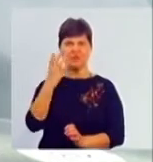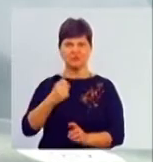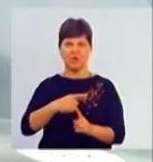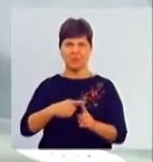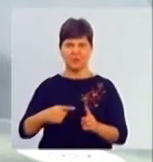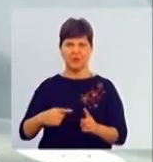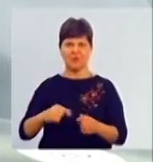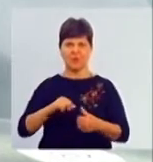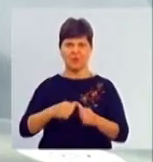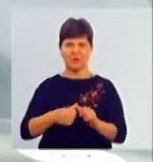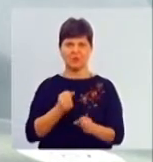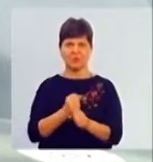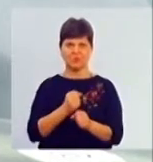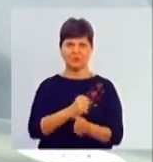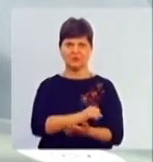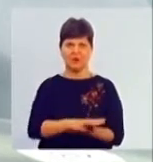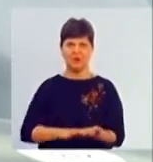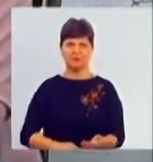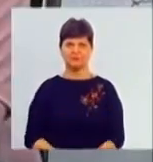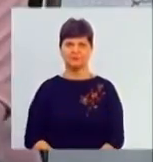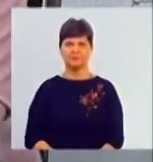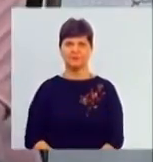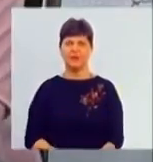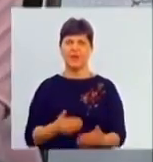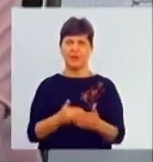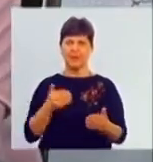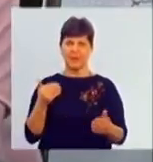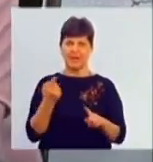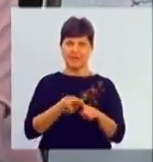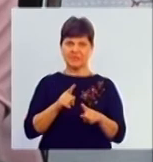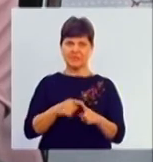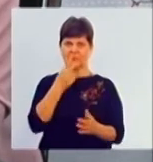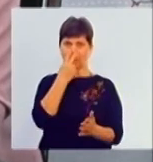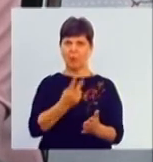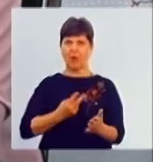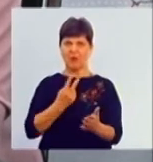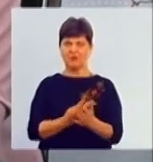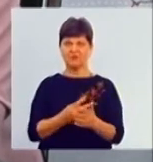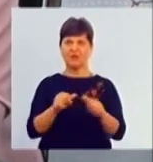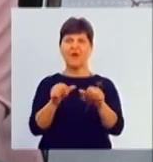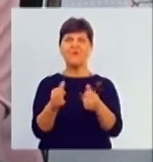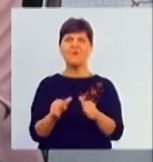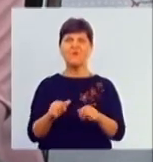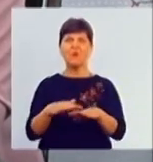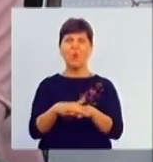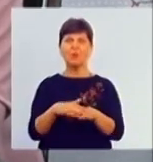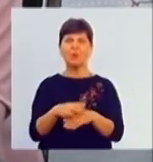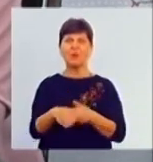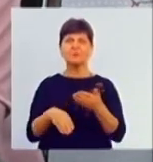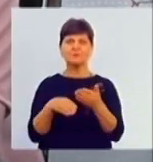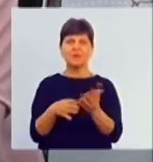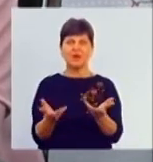працювала. Ми перед цим показували пенсію, формулу, за допомогою якої ми